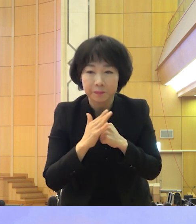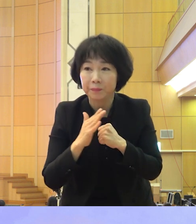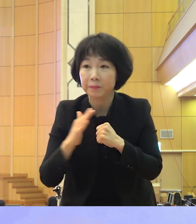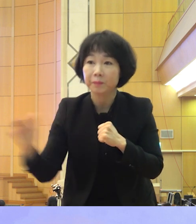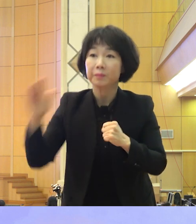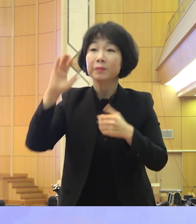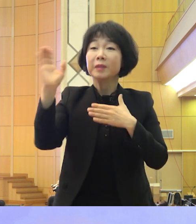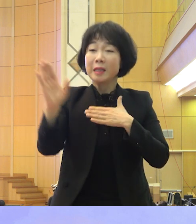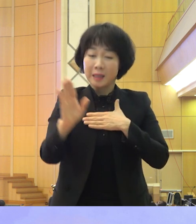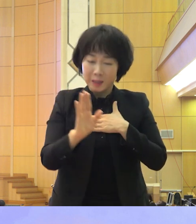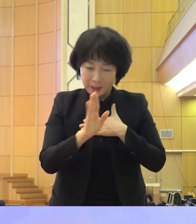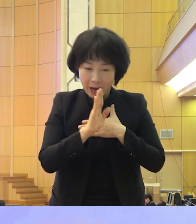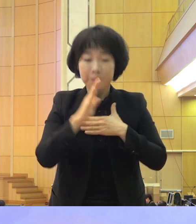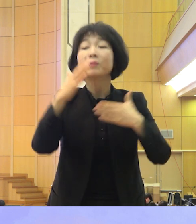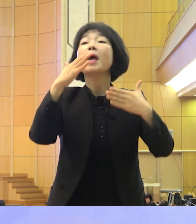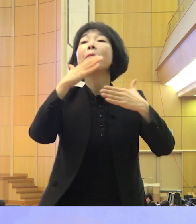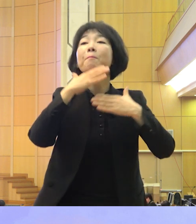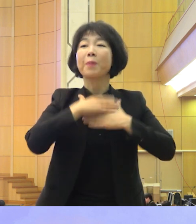맡기니